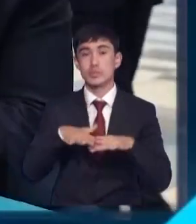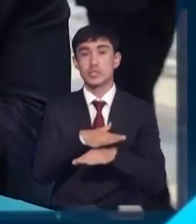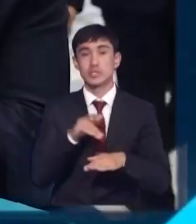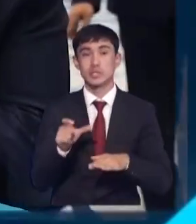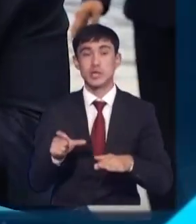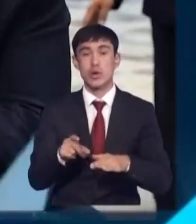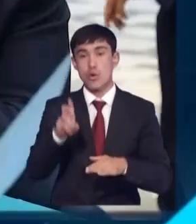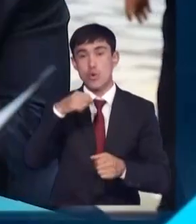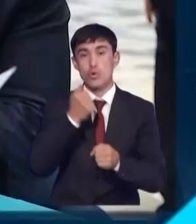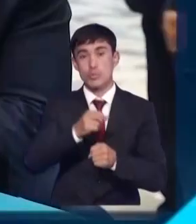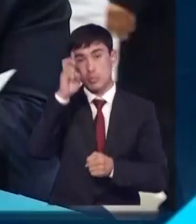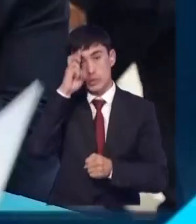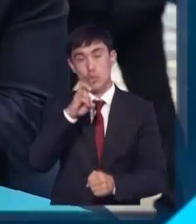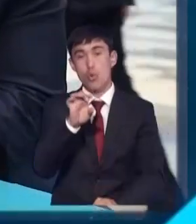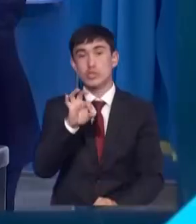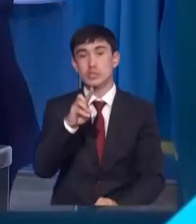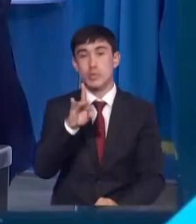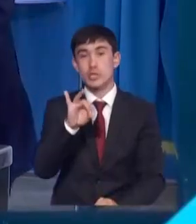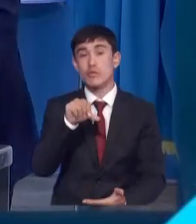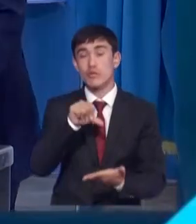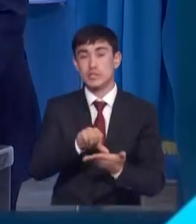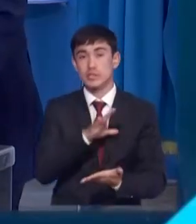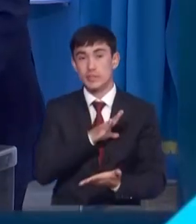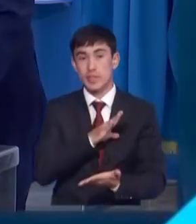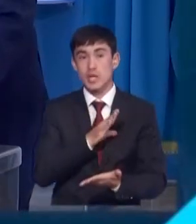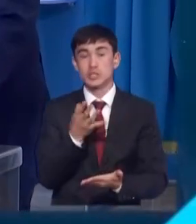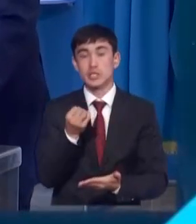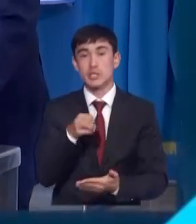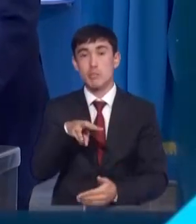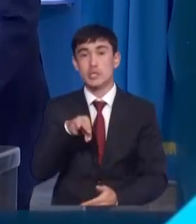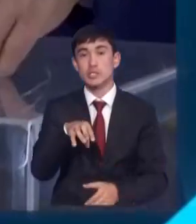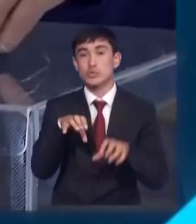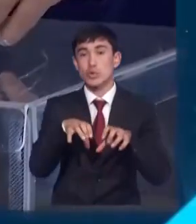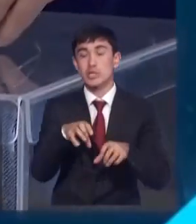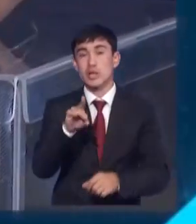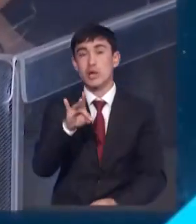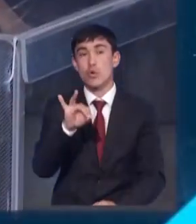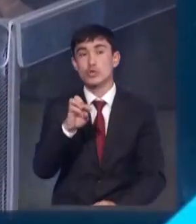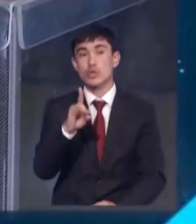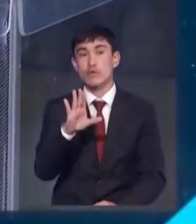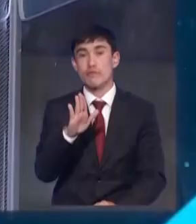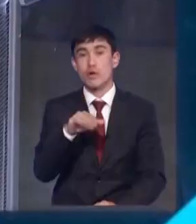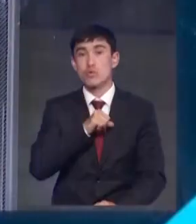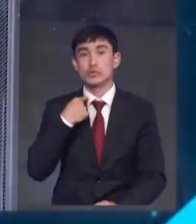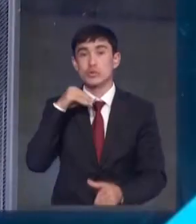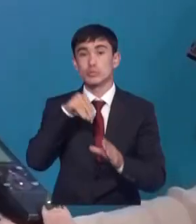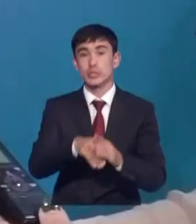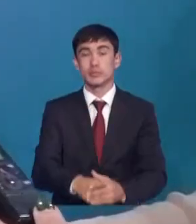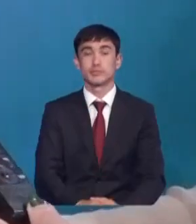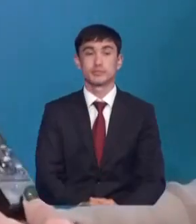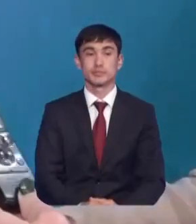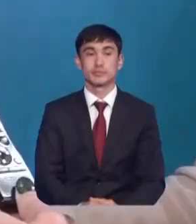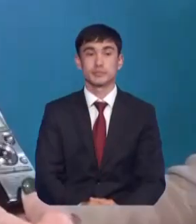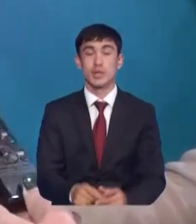ішінде үкімет басшысы Олжас Бектенов те бар. Сонымен қатар мәжіліс төрағасы Ерлан Қошанов та дауыс берді.